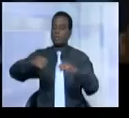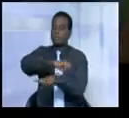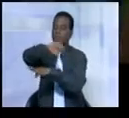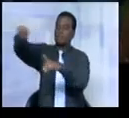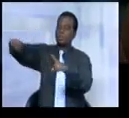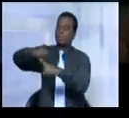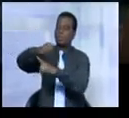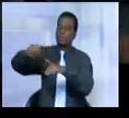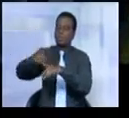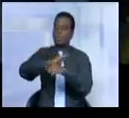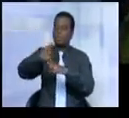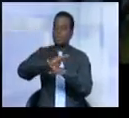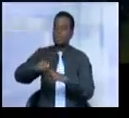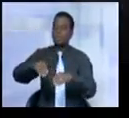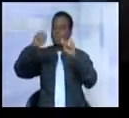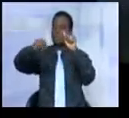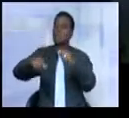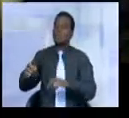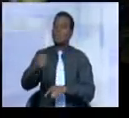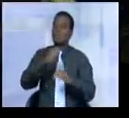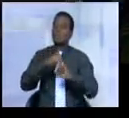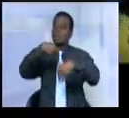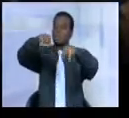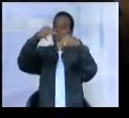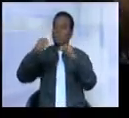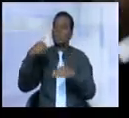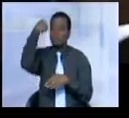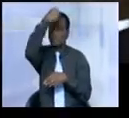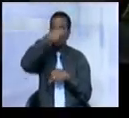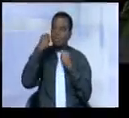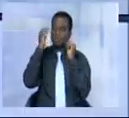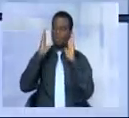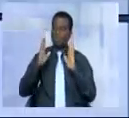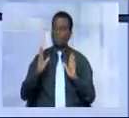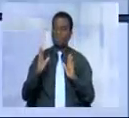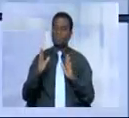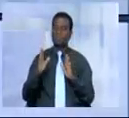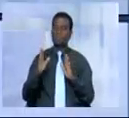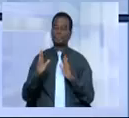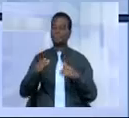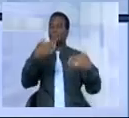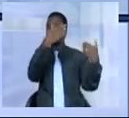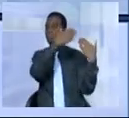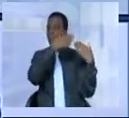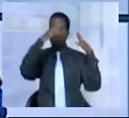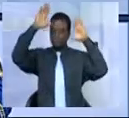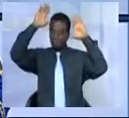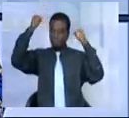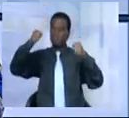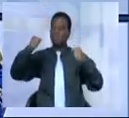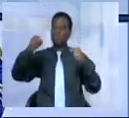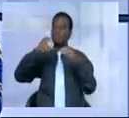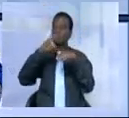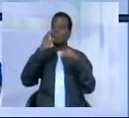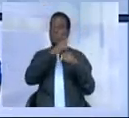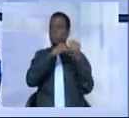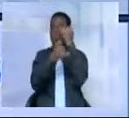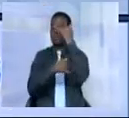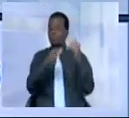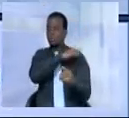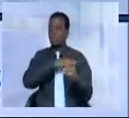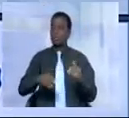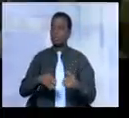des affaires et des potentialités du marché africain. Les chefs d'État des pays membres de la CEDEAO présents